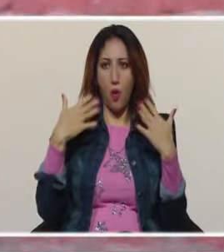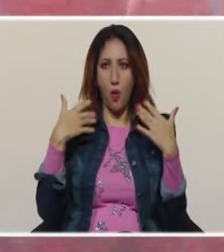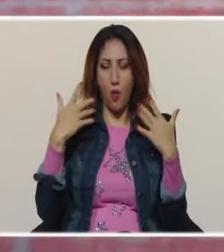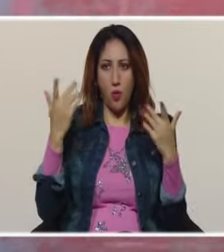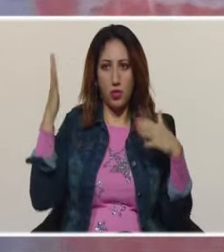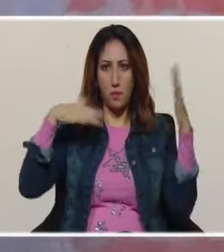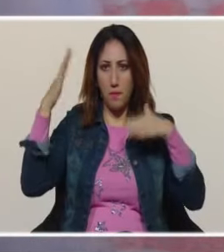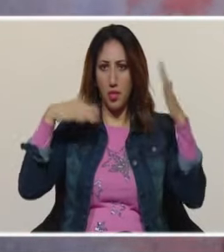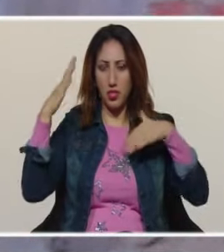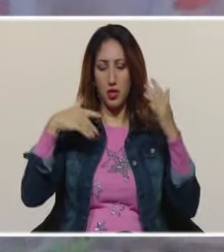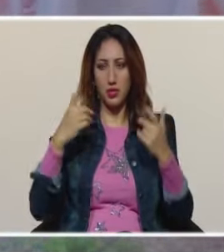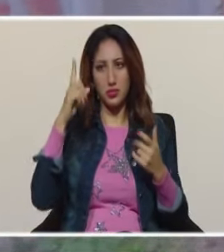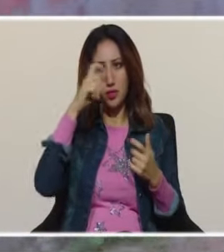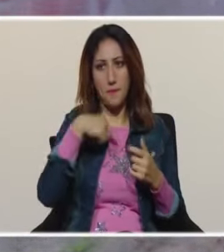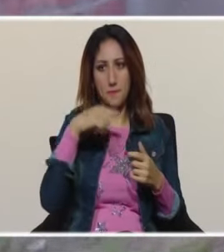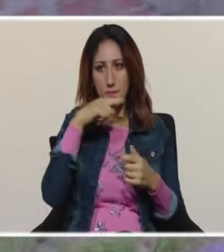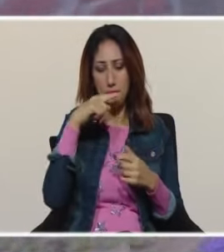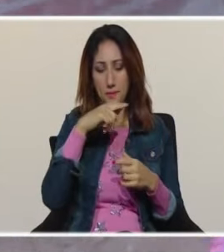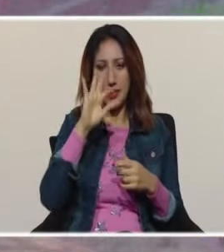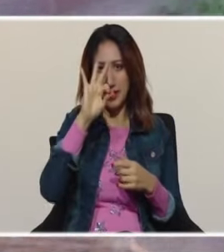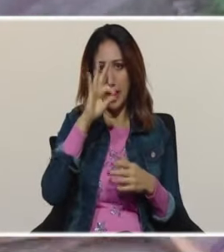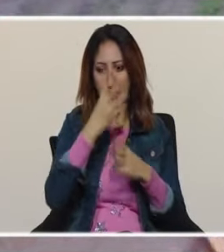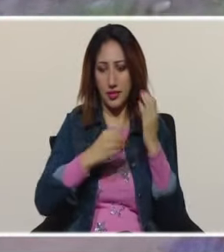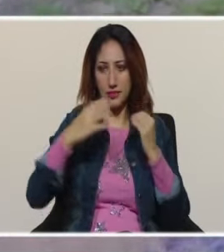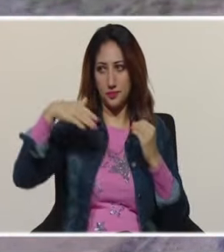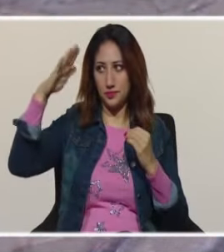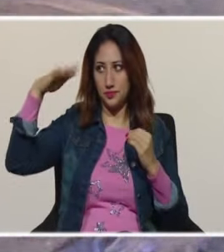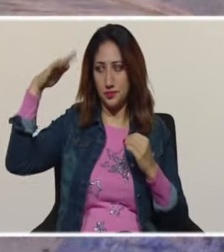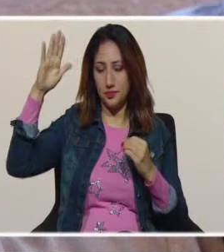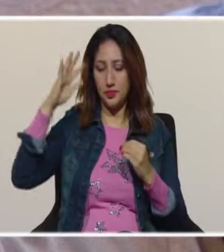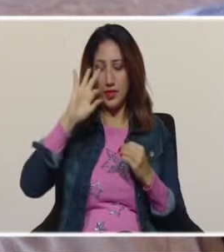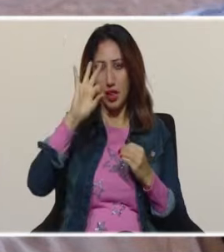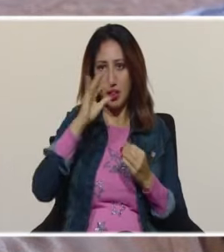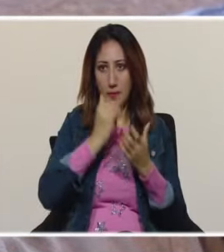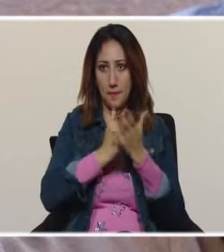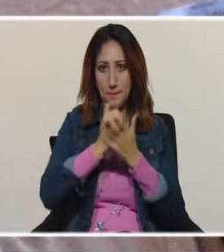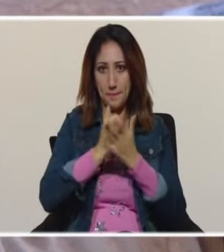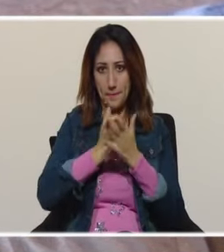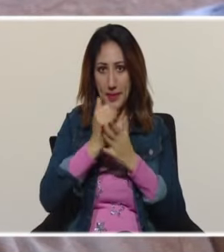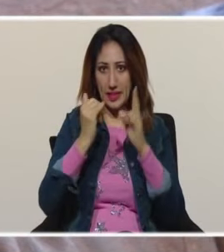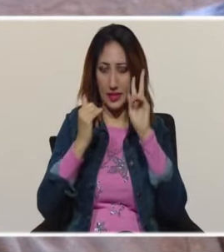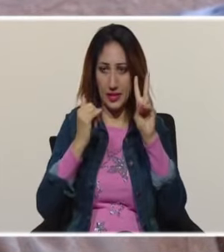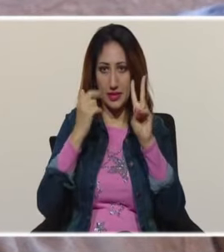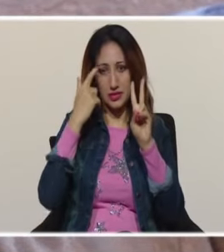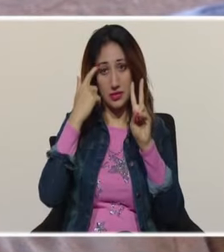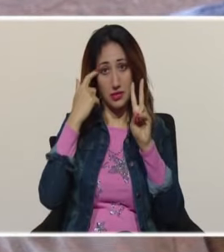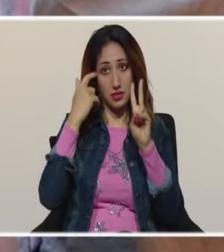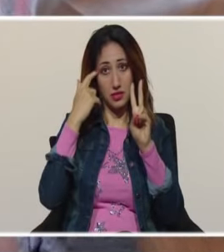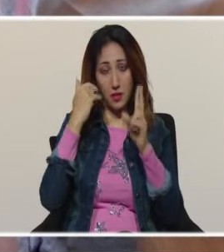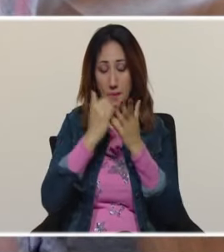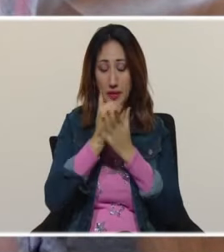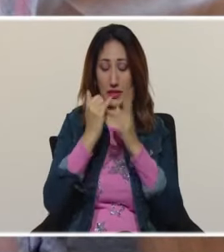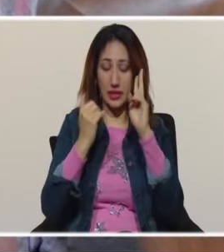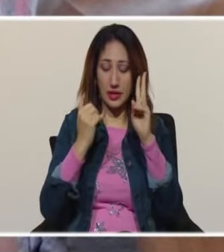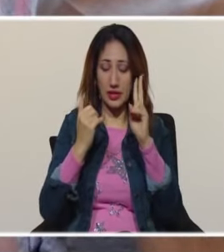كانت برضو صعبة برضو في الأول. عندي ثلاث بنات أنا، اللي هم واحدة اثنين في المدرسة منهم الكبيرة، والتانية في المدرسة.